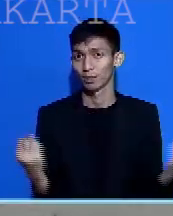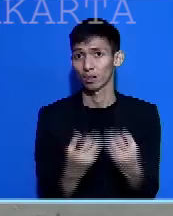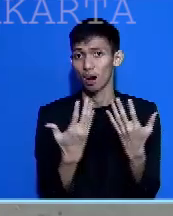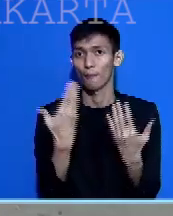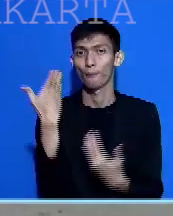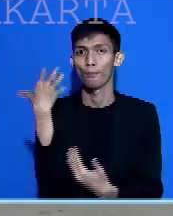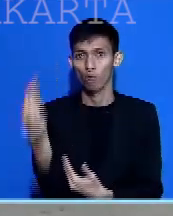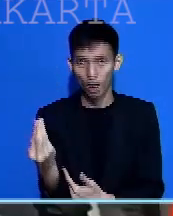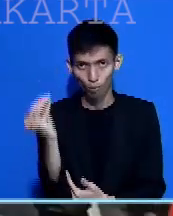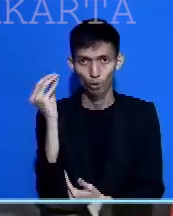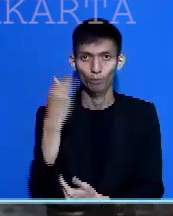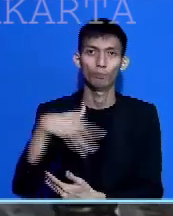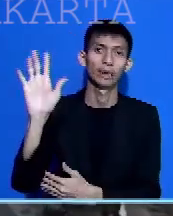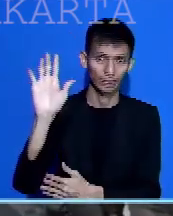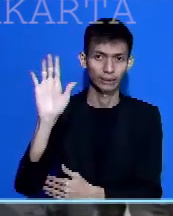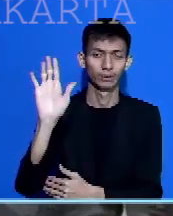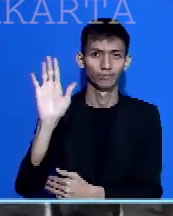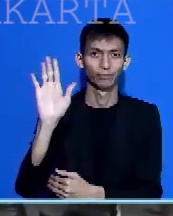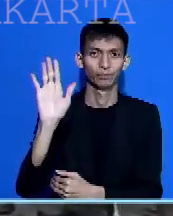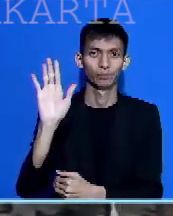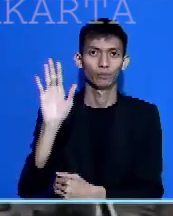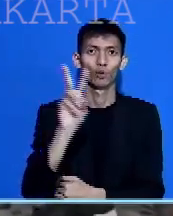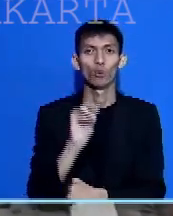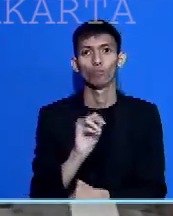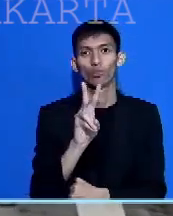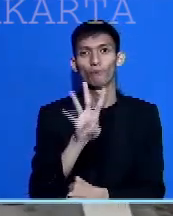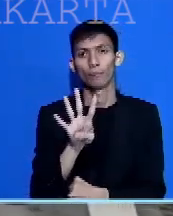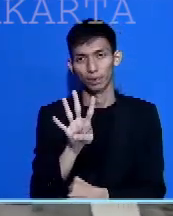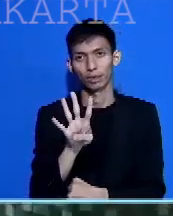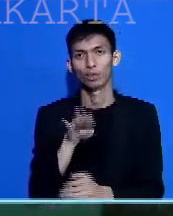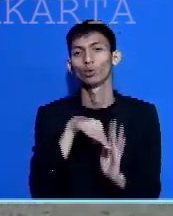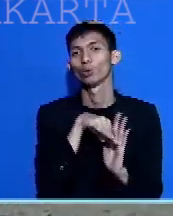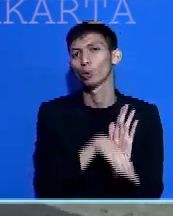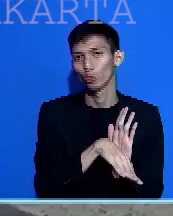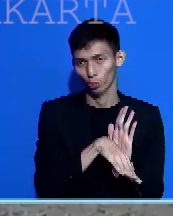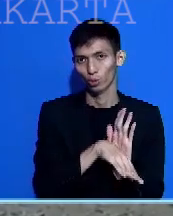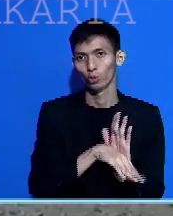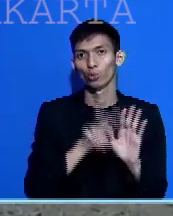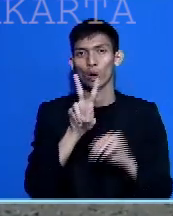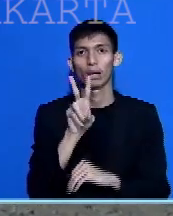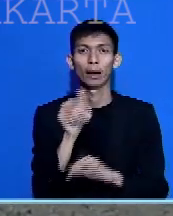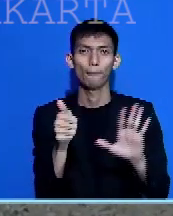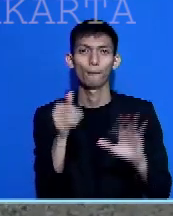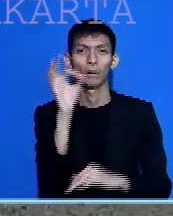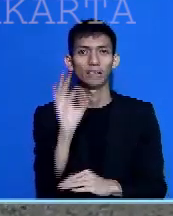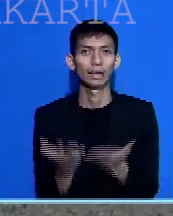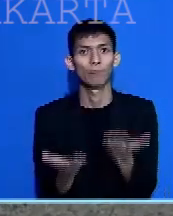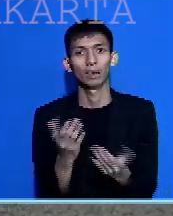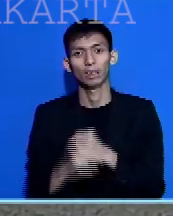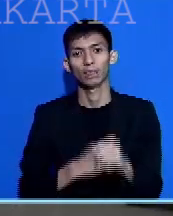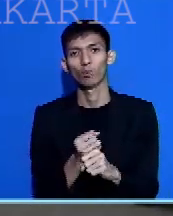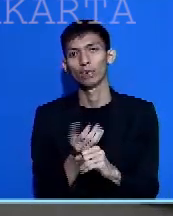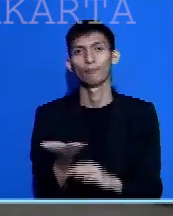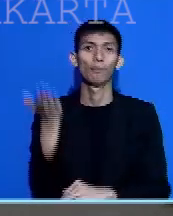maupun arus sebalik Lebaran tahun 2024 ini tercatat menurun sebesar 26% dibanding tahun sebelumnya yang mencapai